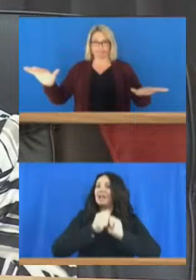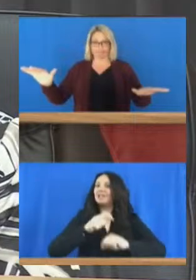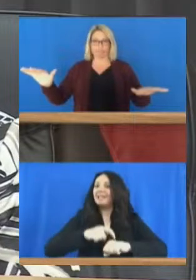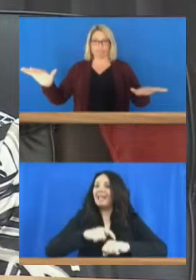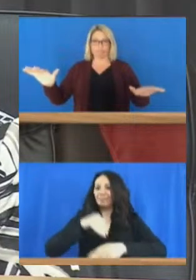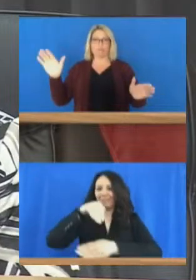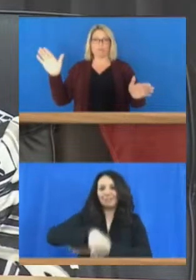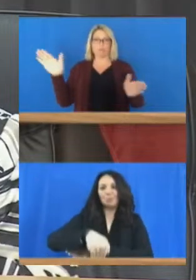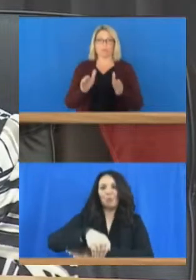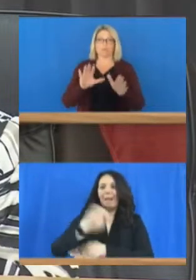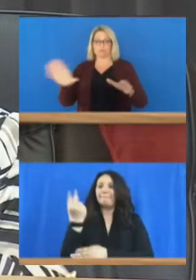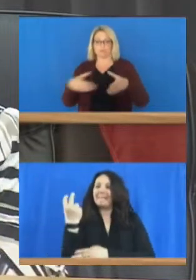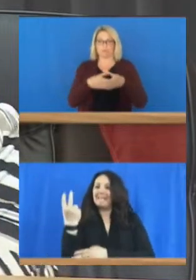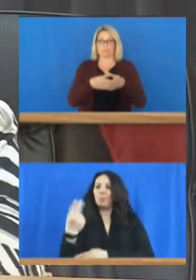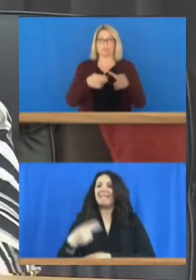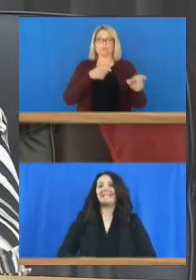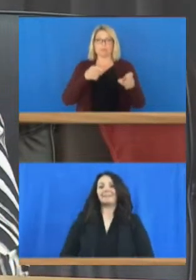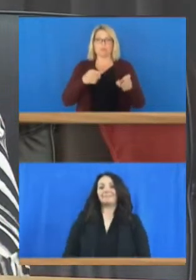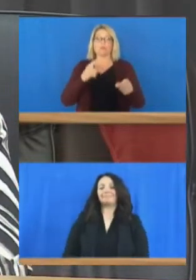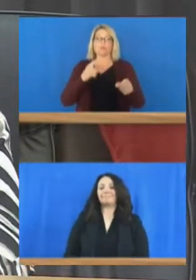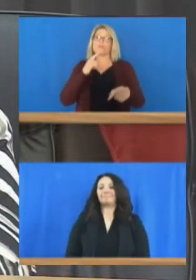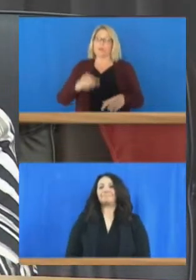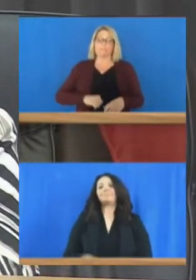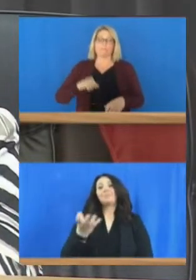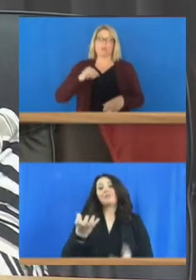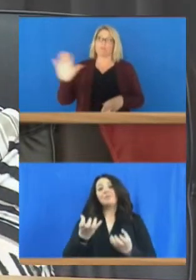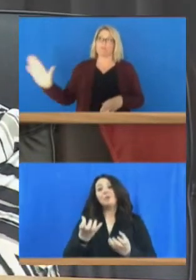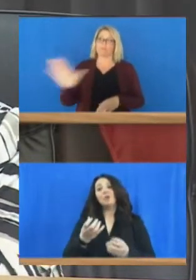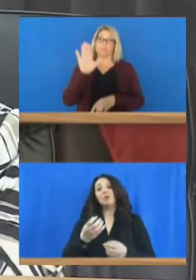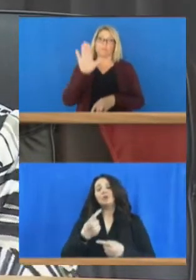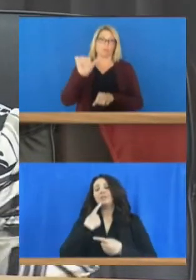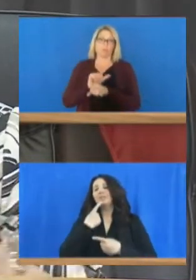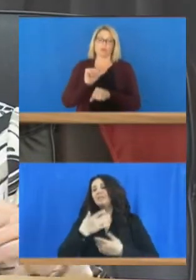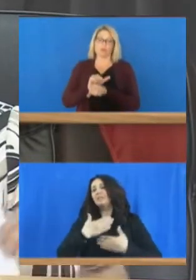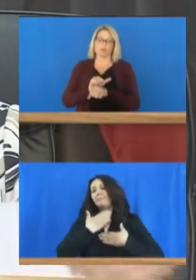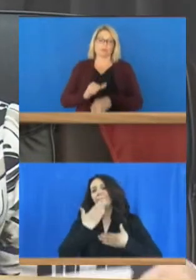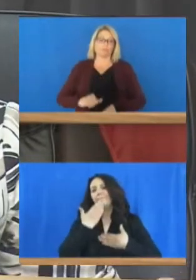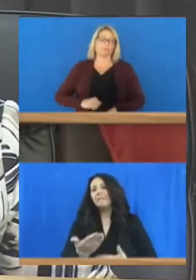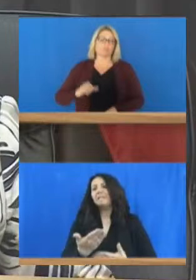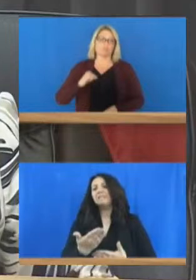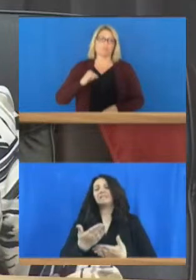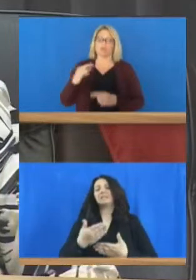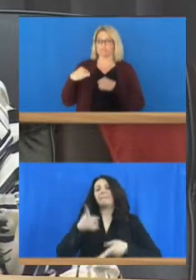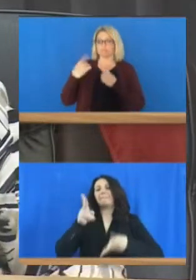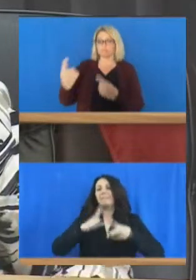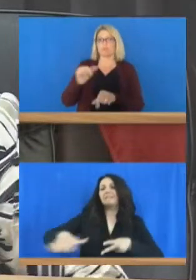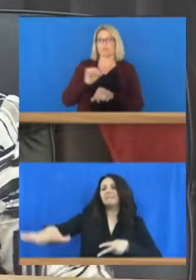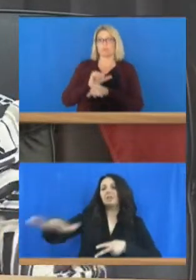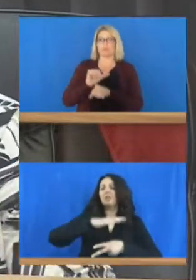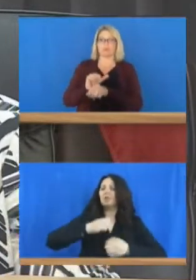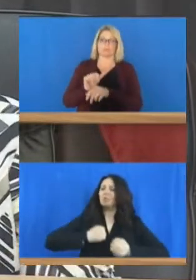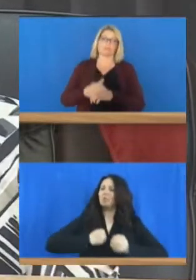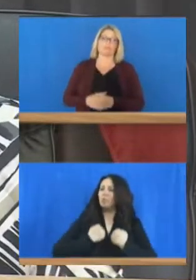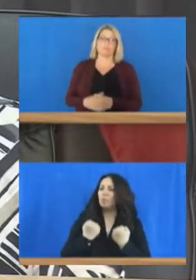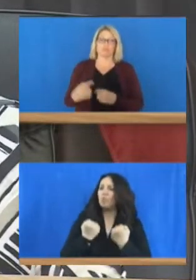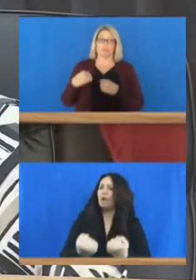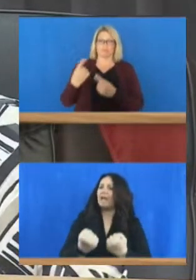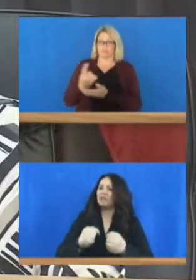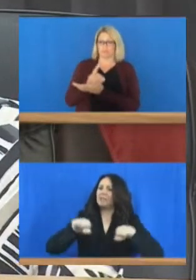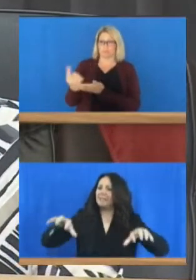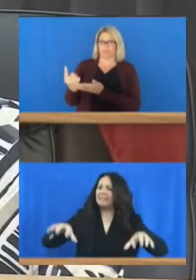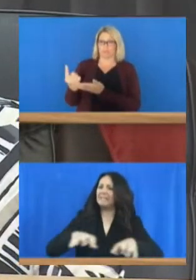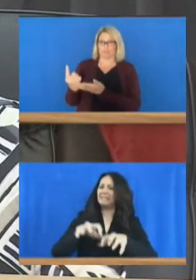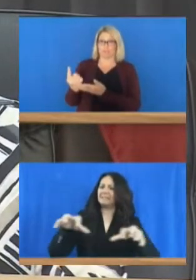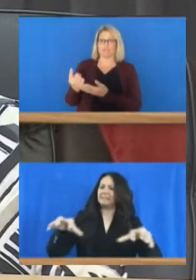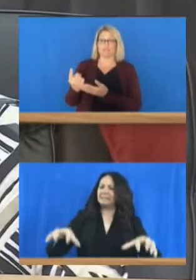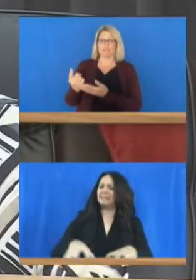infection still exists, conditions have improved to the point where public health can recommend loosening restrictions in Zone 4, and there is even more good news